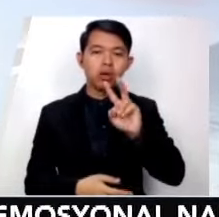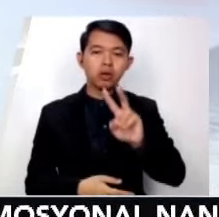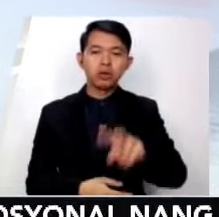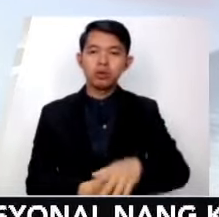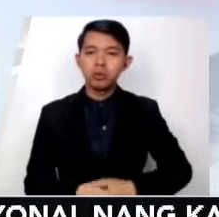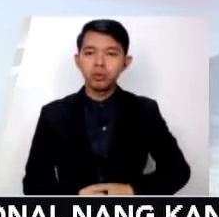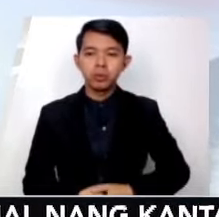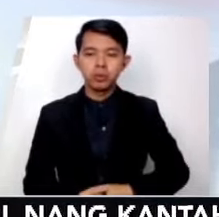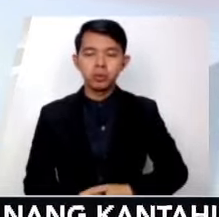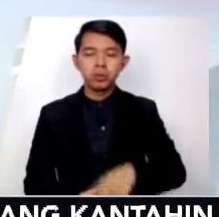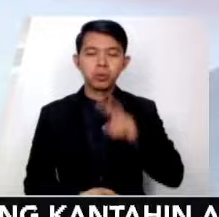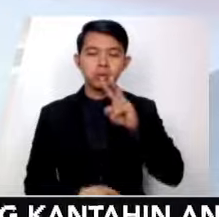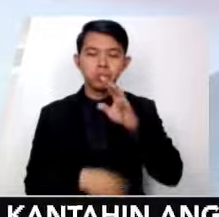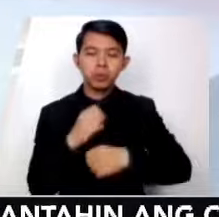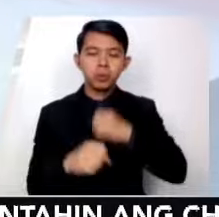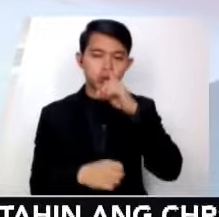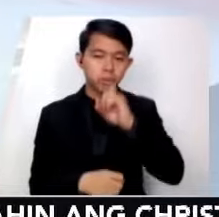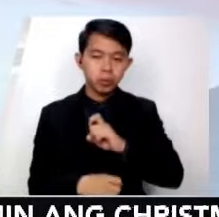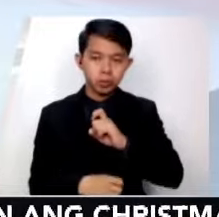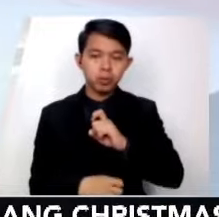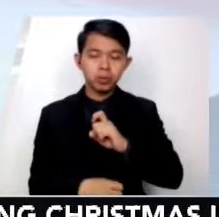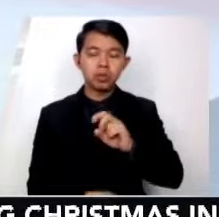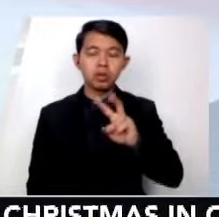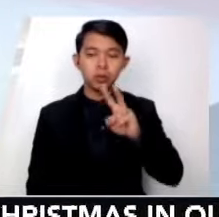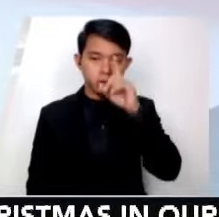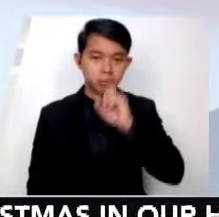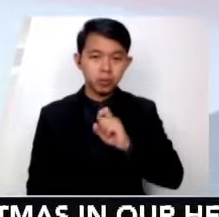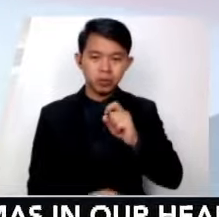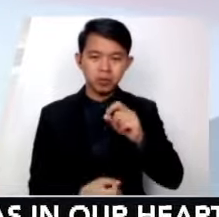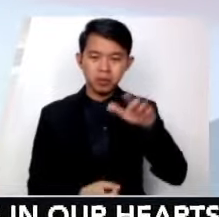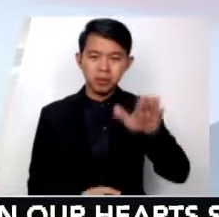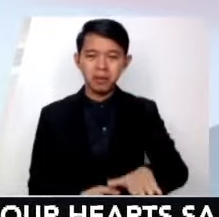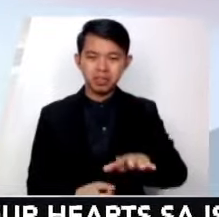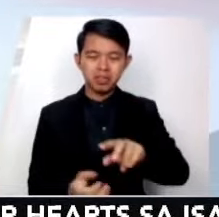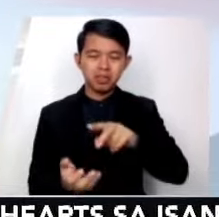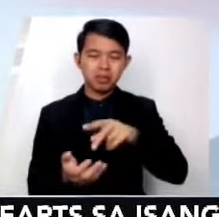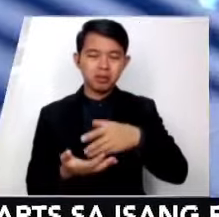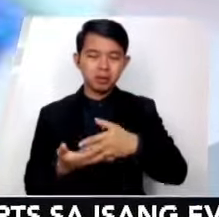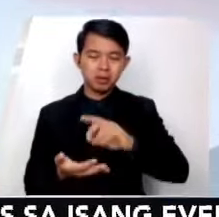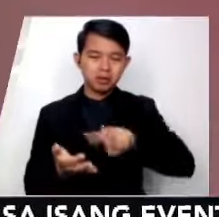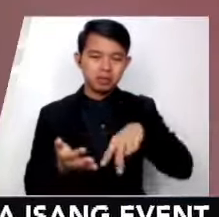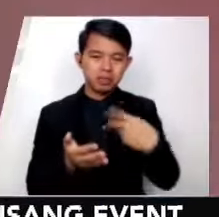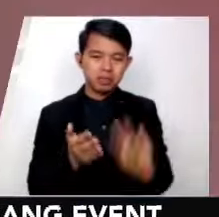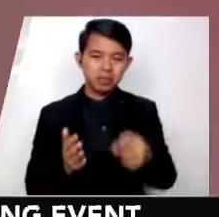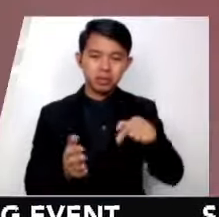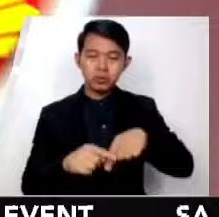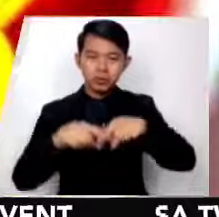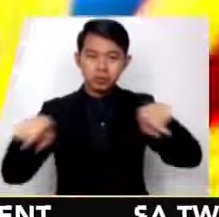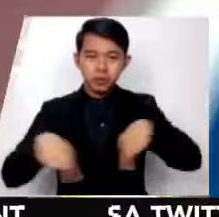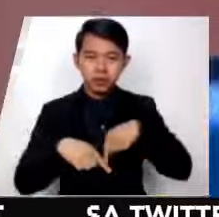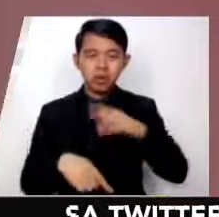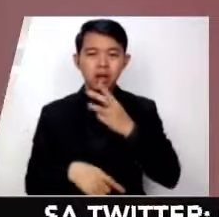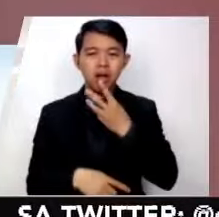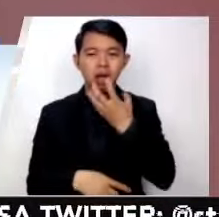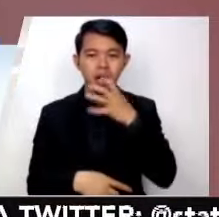na matay ang bata, may reports ni Zen Kilantang Sasa ng GMA Regional TV.